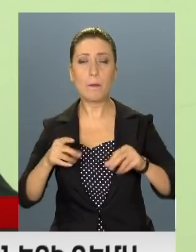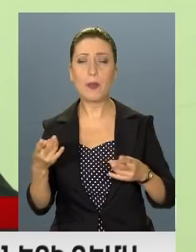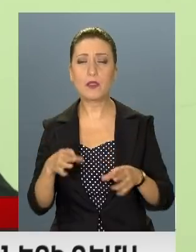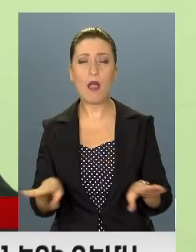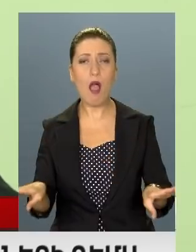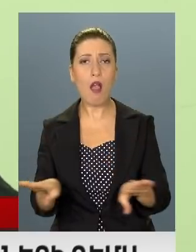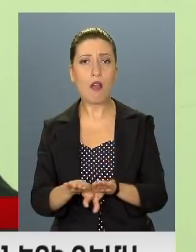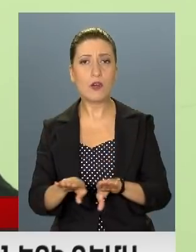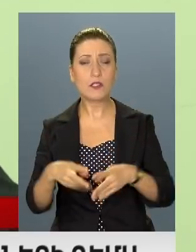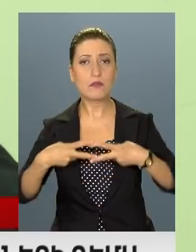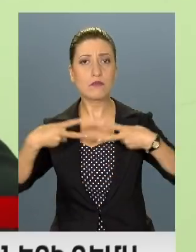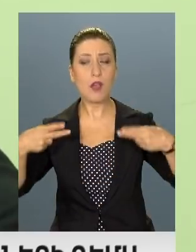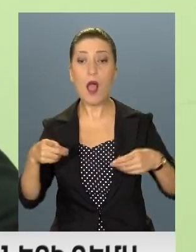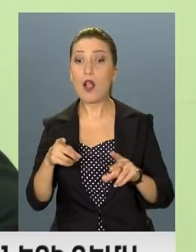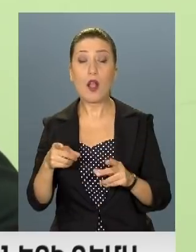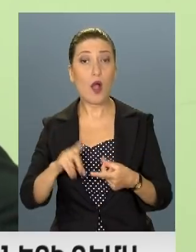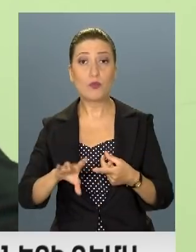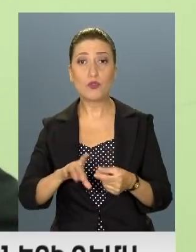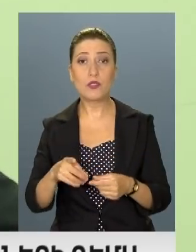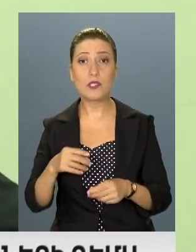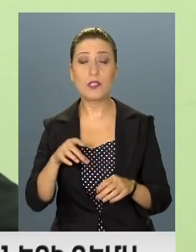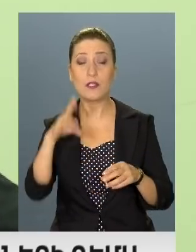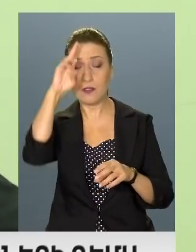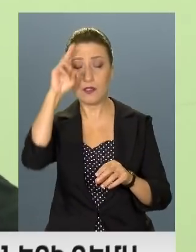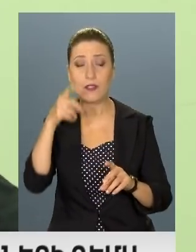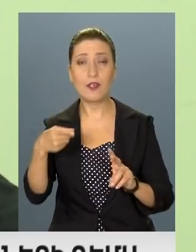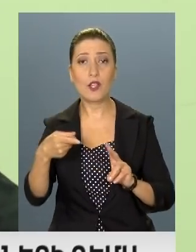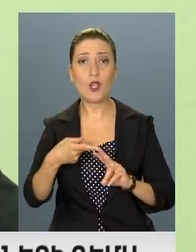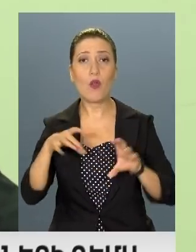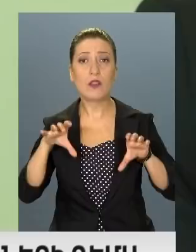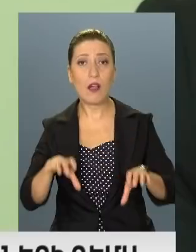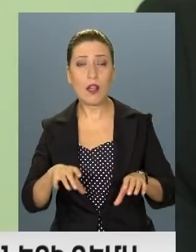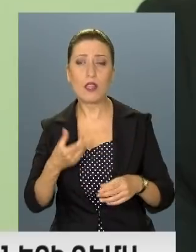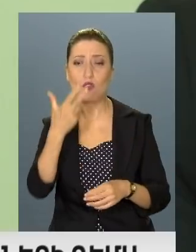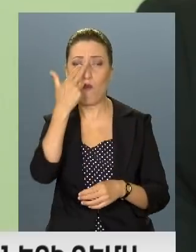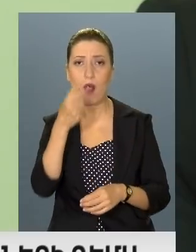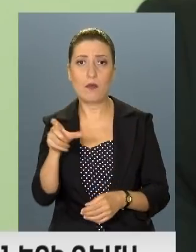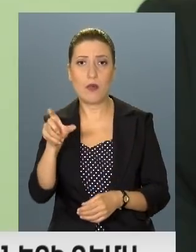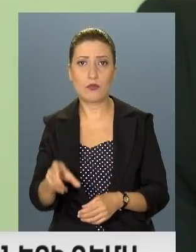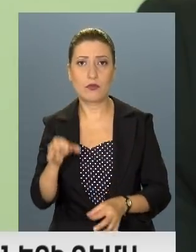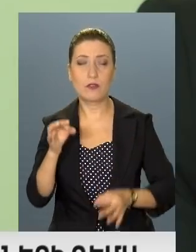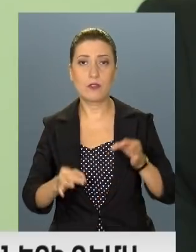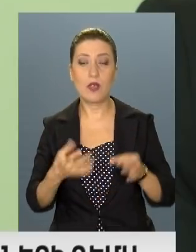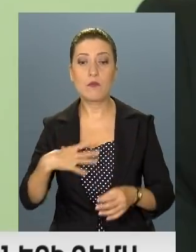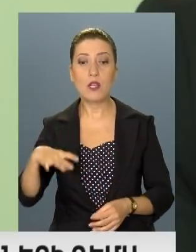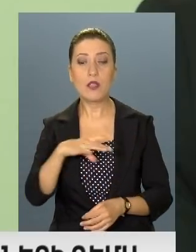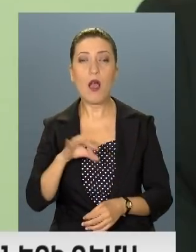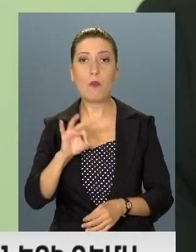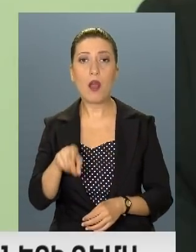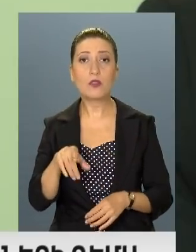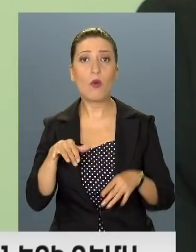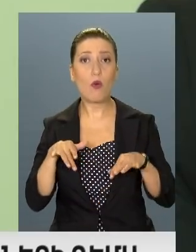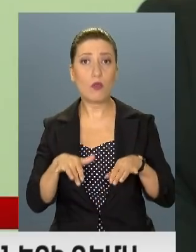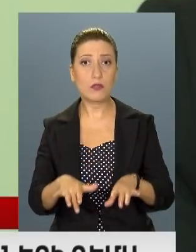պայմաններ լինի, կապ չունի դուք դատում եք երկրի նախորդ նախագահին, թե այլ քաղաքացու։ Մեզ համար այս գործընթացը